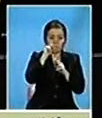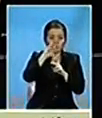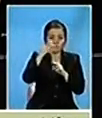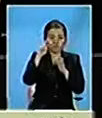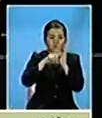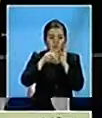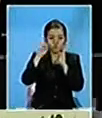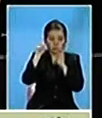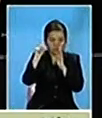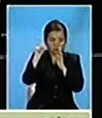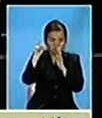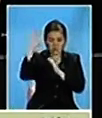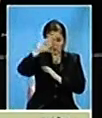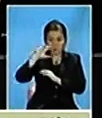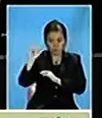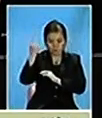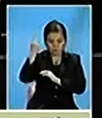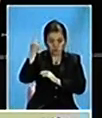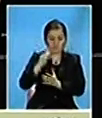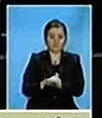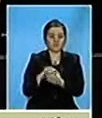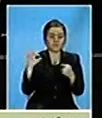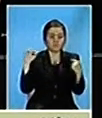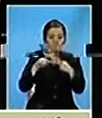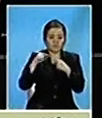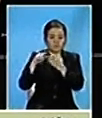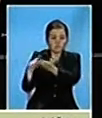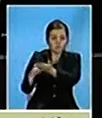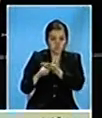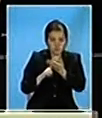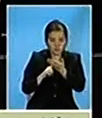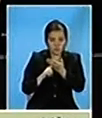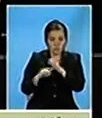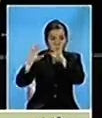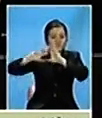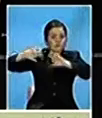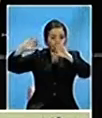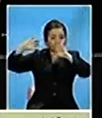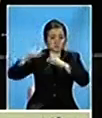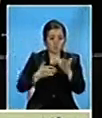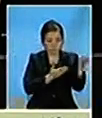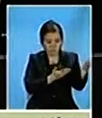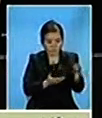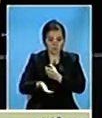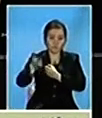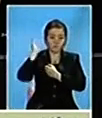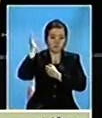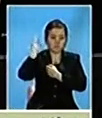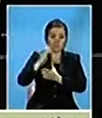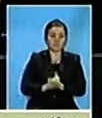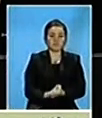ฐ์กุลจากองค์กรภาครัฐดังนั้นผมจะขอเชิญนายนิรันดร์ประดิษฐ์กุล